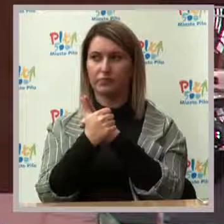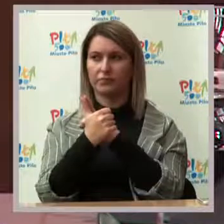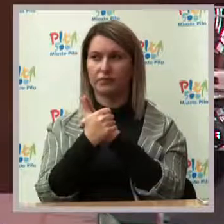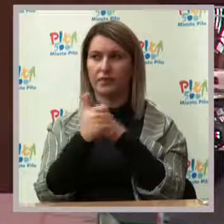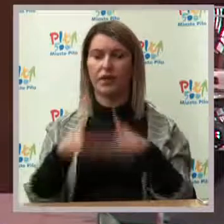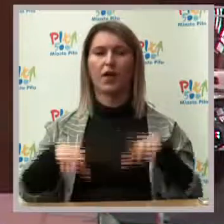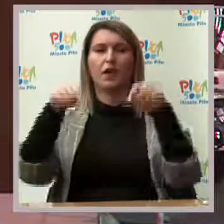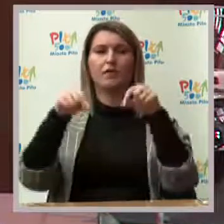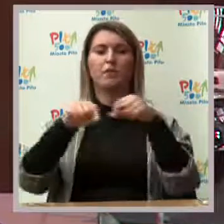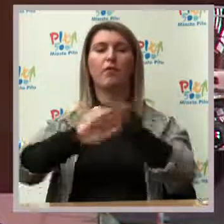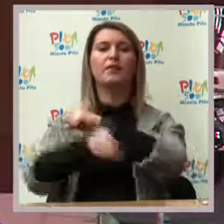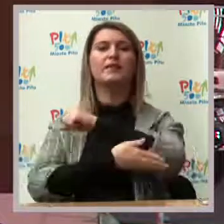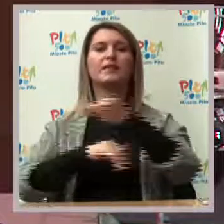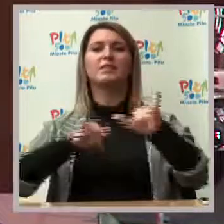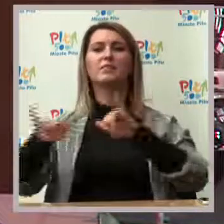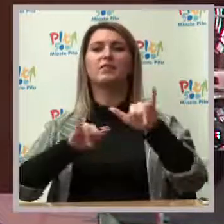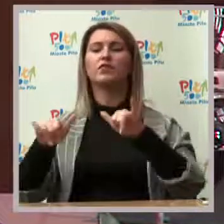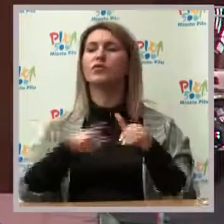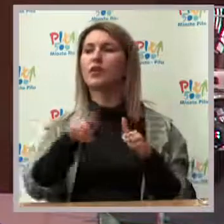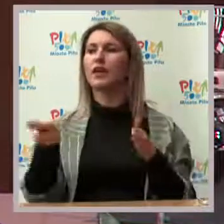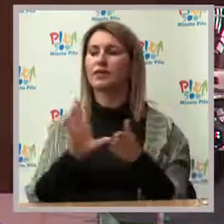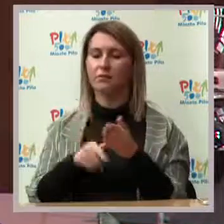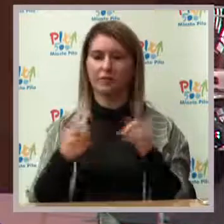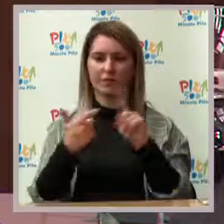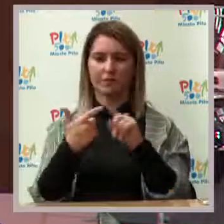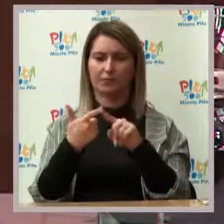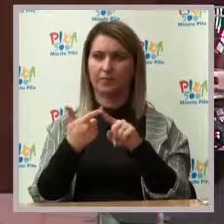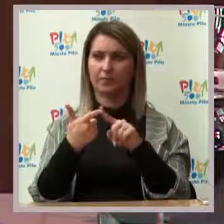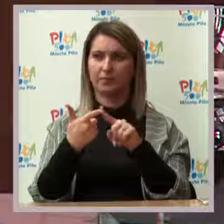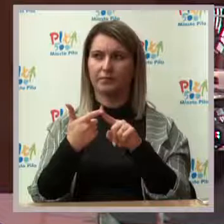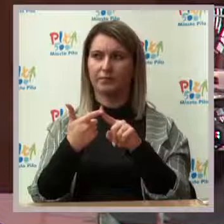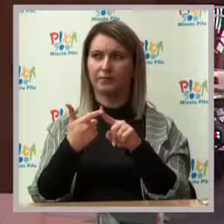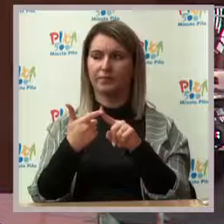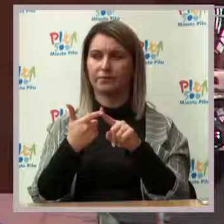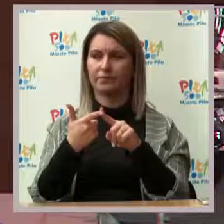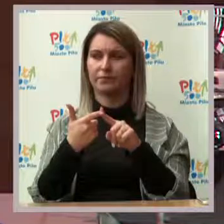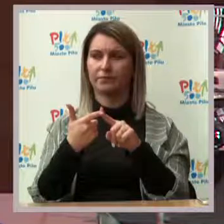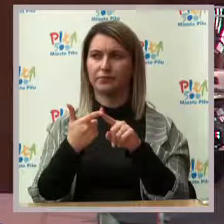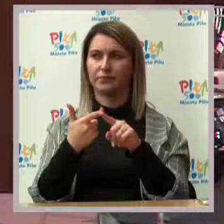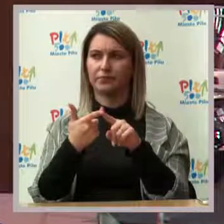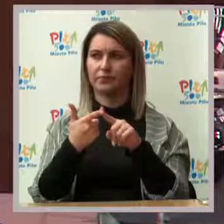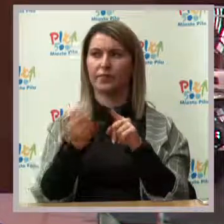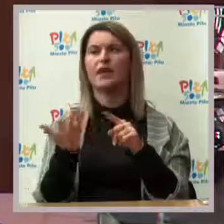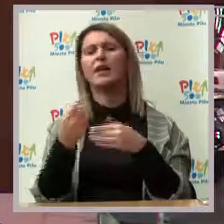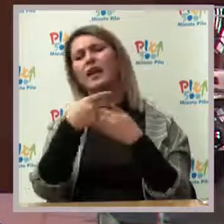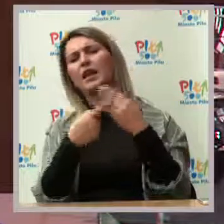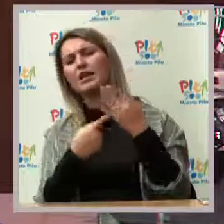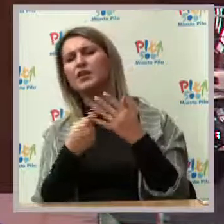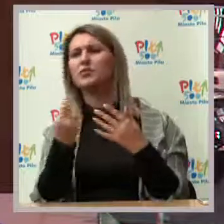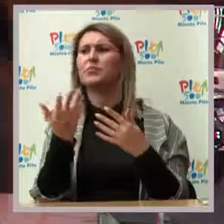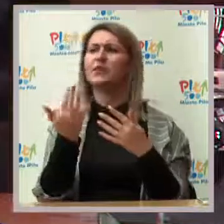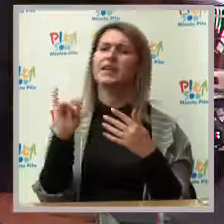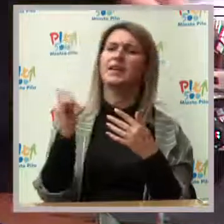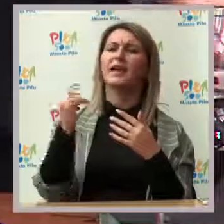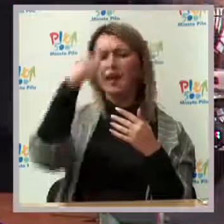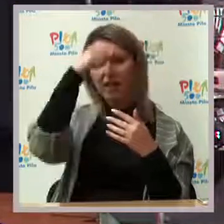wyboru wiceprzewodniczących Rady Miasta. Punkt drugi. W sprawie ustalenia liczby nazewnictwa stałych komisji